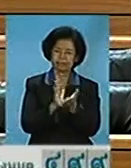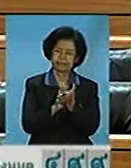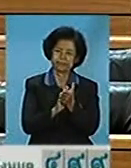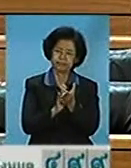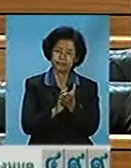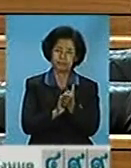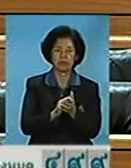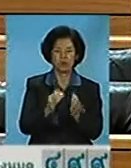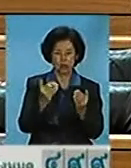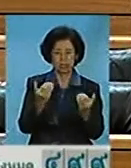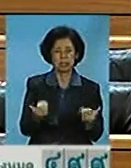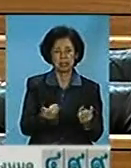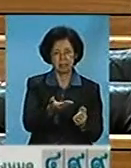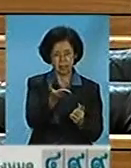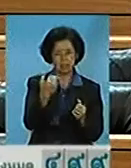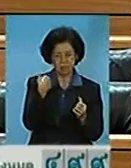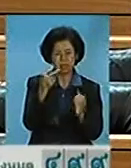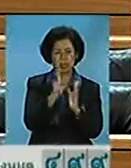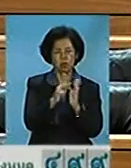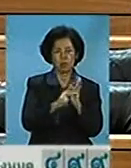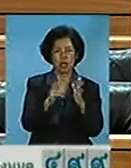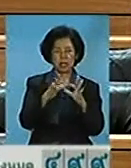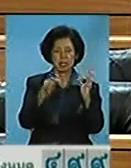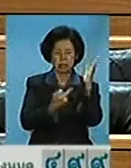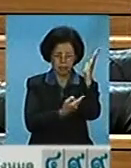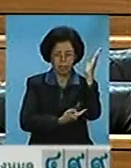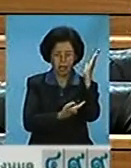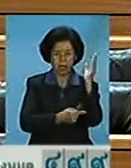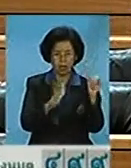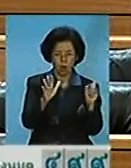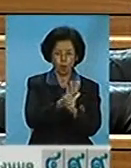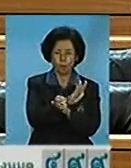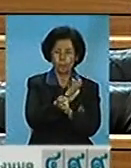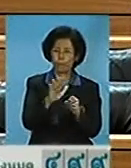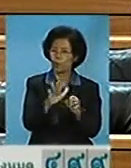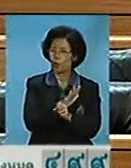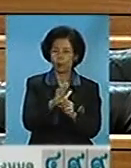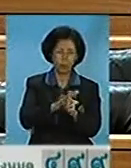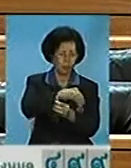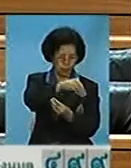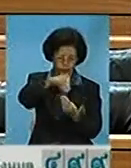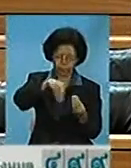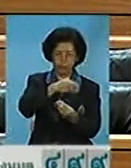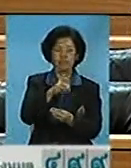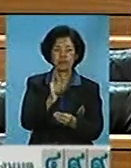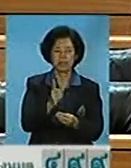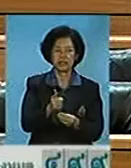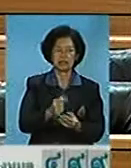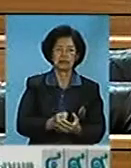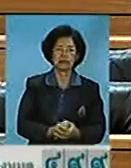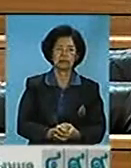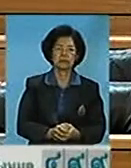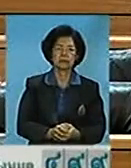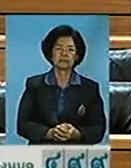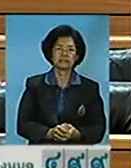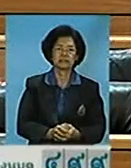ว่าวันนี้ท่านออกกฎหมายเรื่องยางครบถ้วนครบวงจรกันจริงๆอ